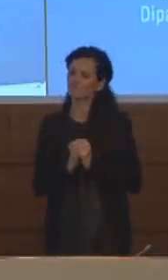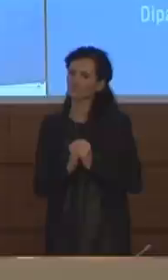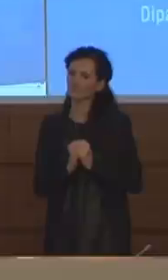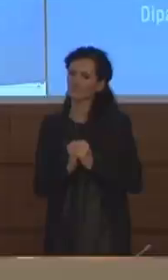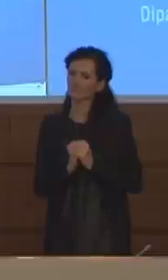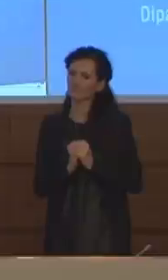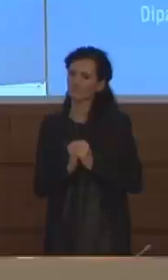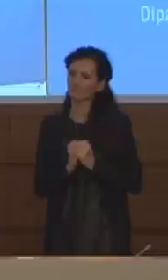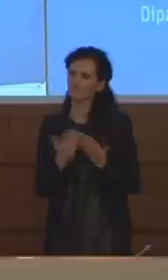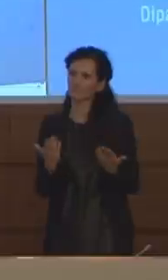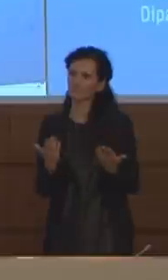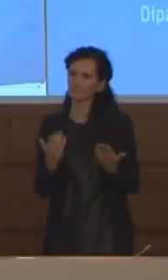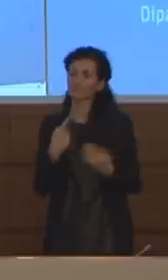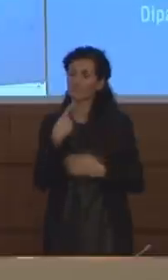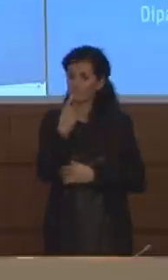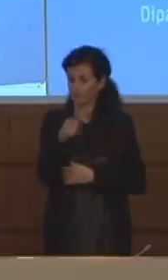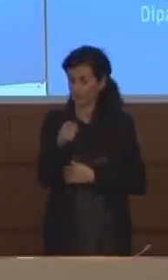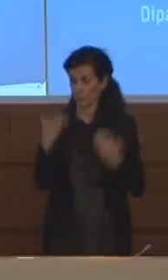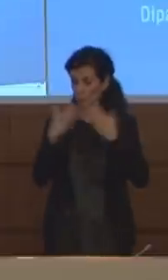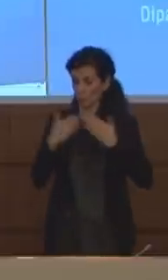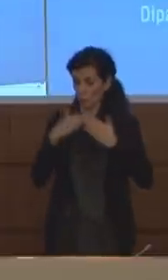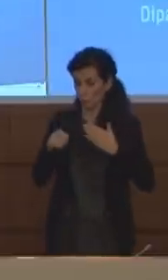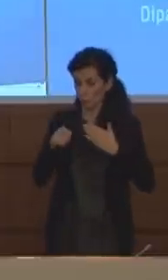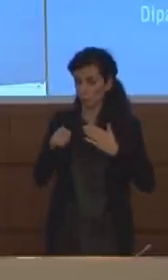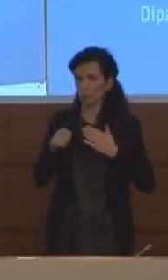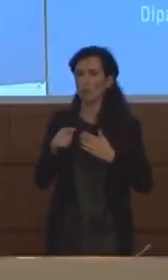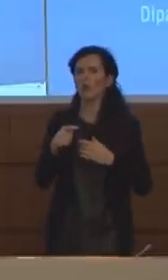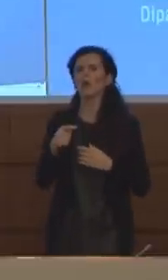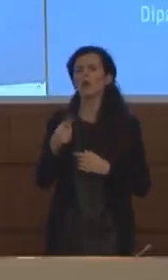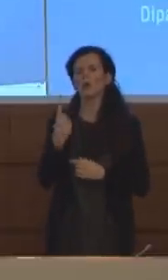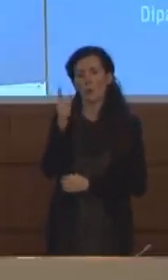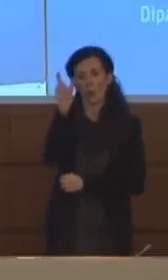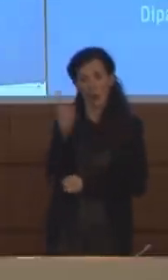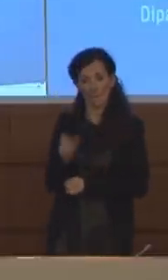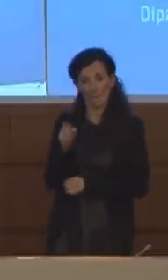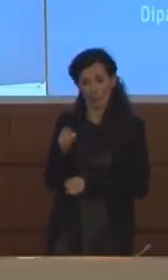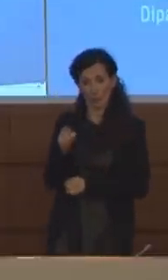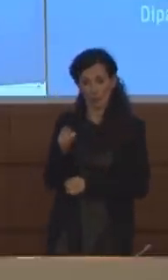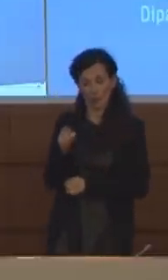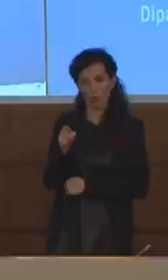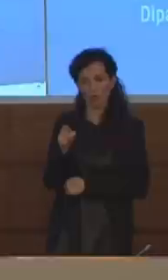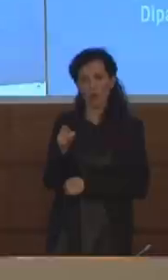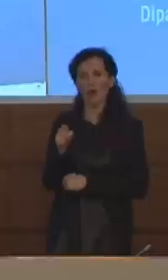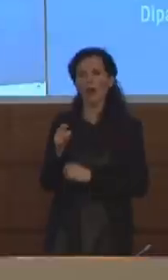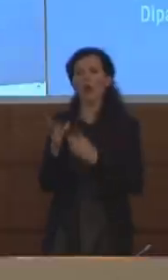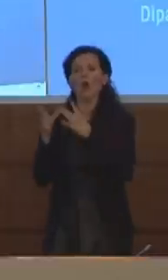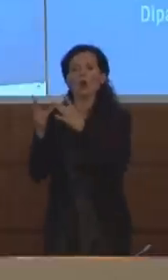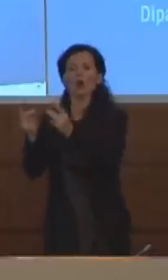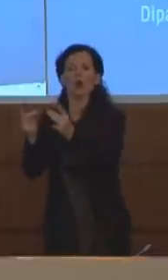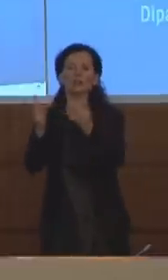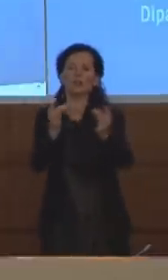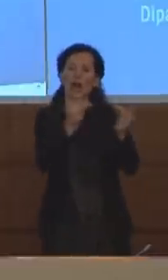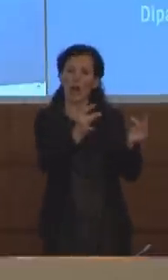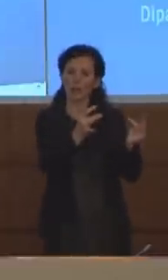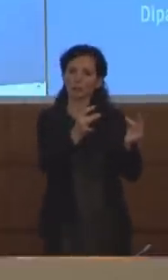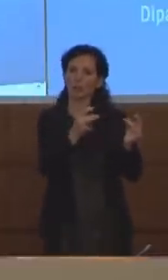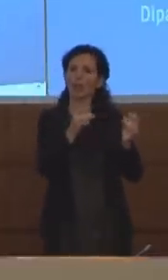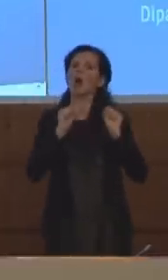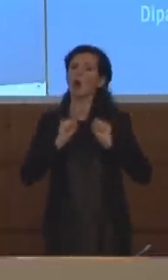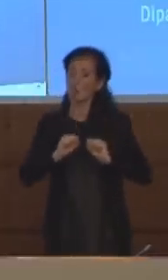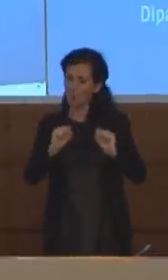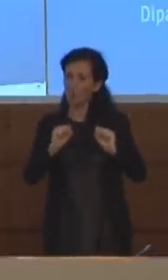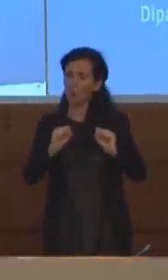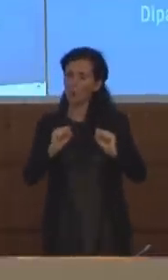una persona può contagiare altre persone due tre giorni prima che si